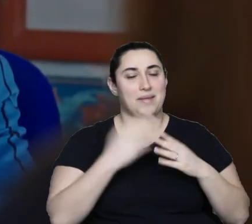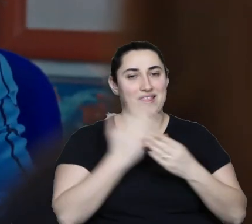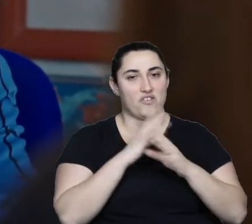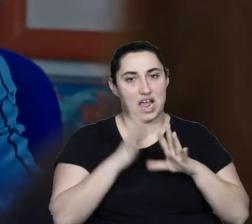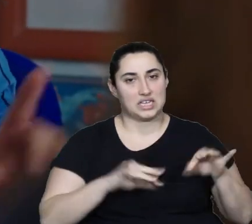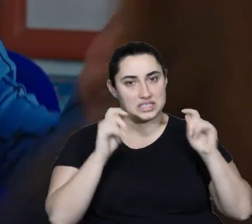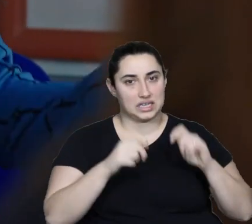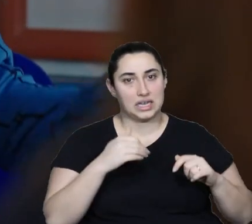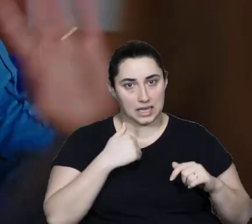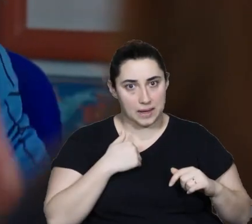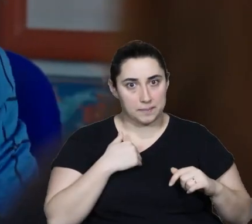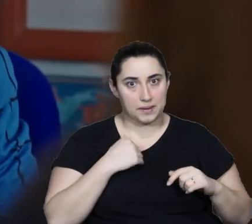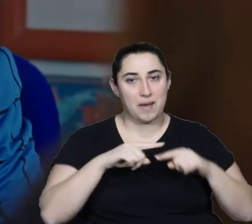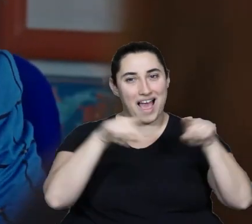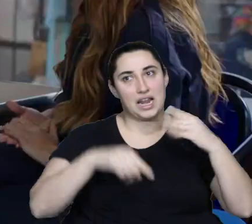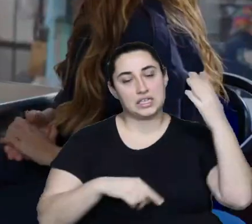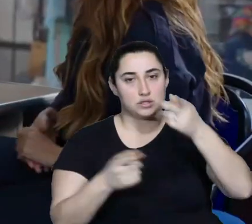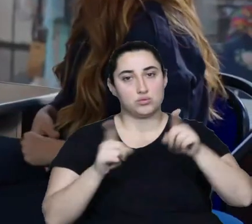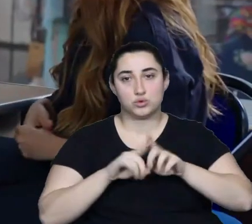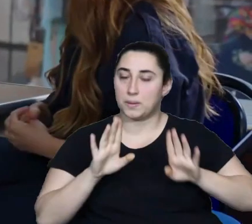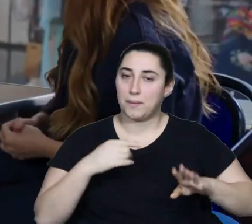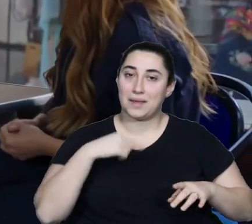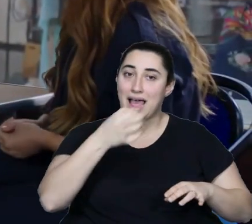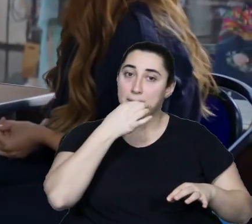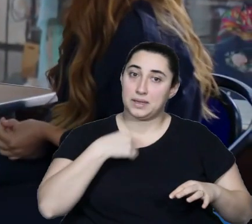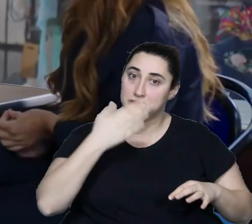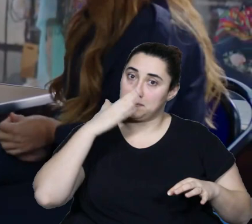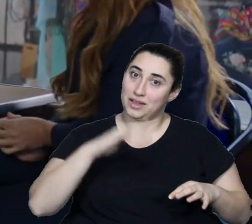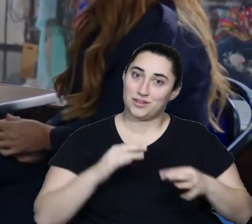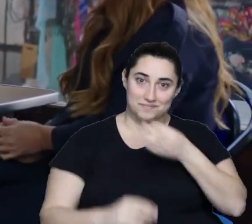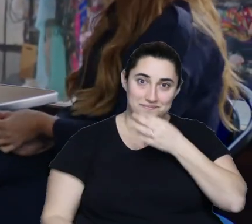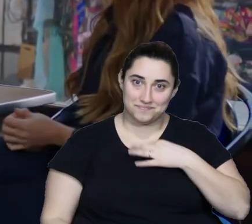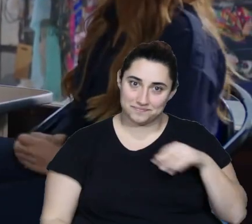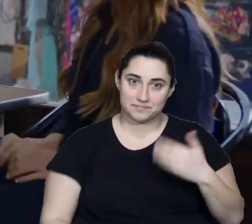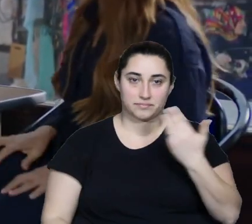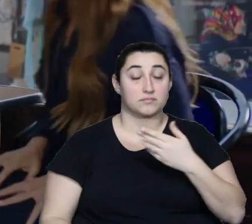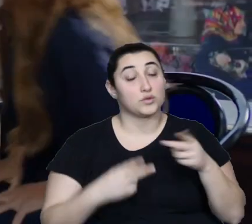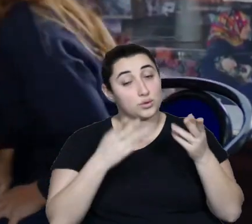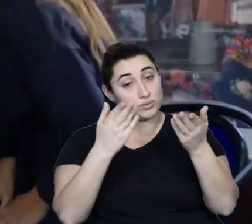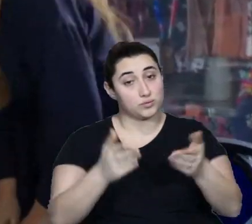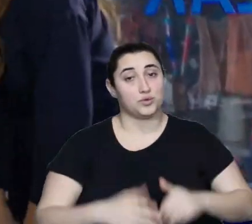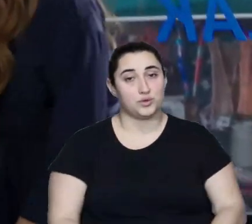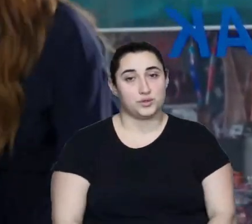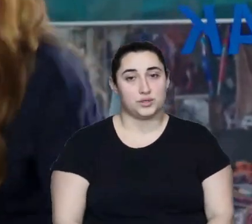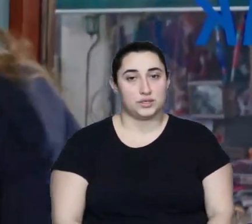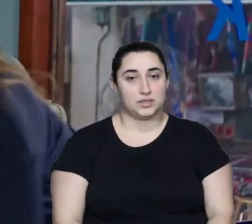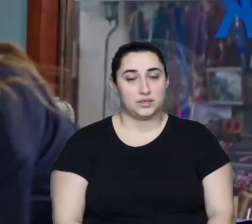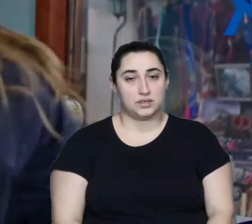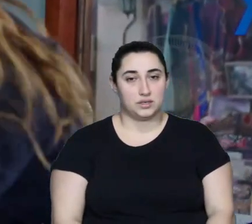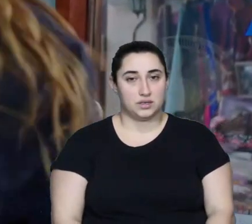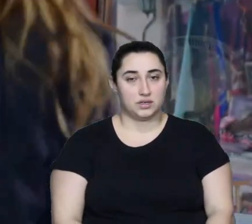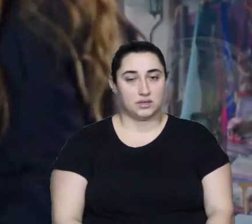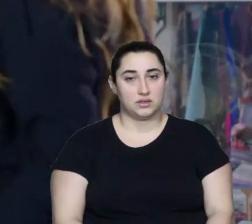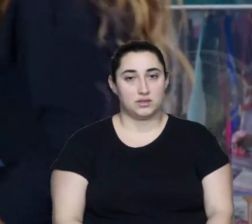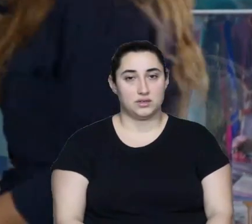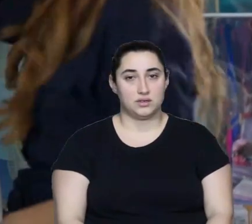evrakları hazırlar hazırlamaz arazide buluşalım, olur mu? O zaman ben sizden haber bekliyorum, müsaadenizle. Müsaade sizin efendim, ne demek? Alev